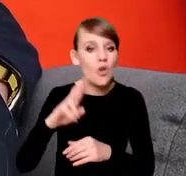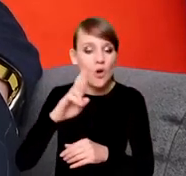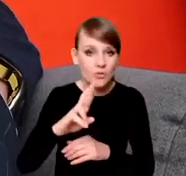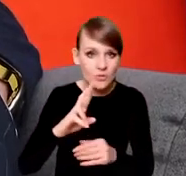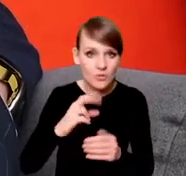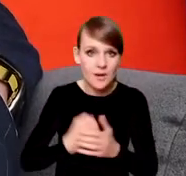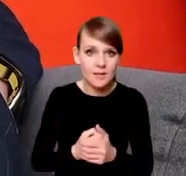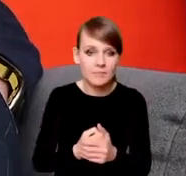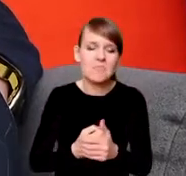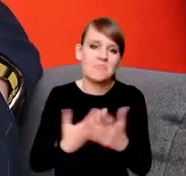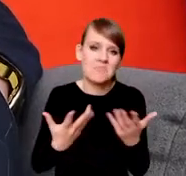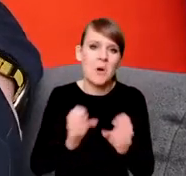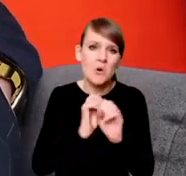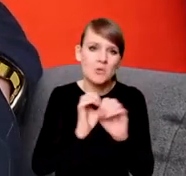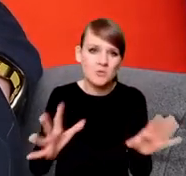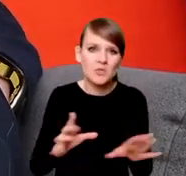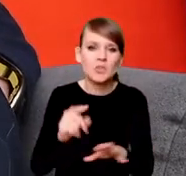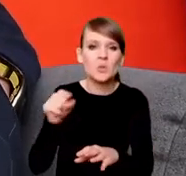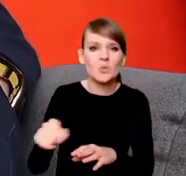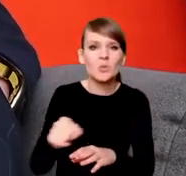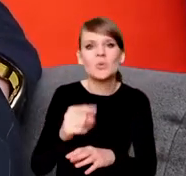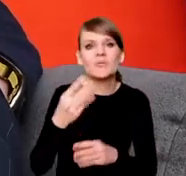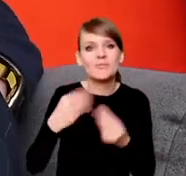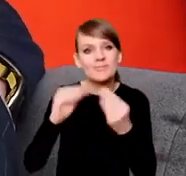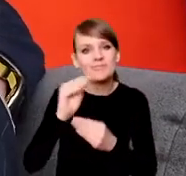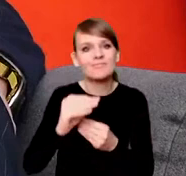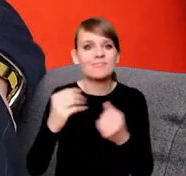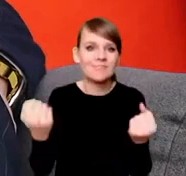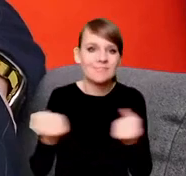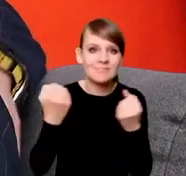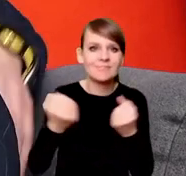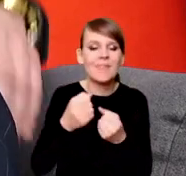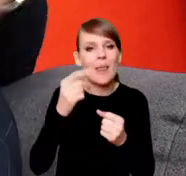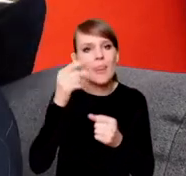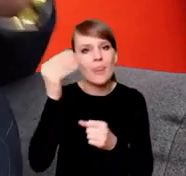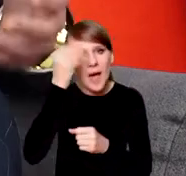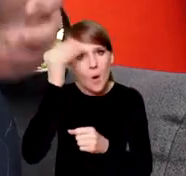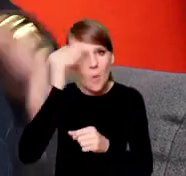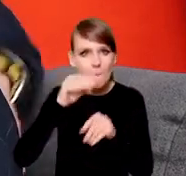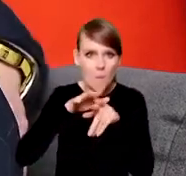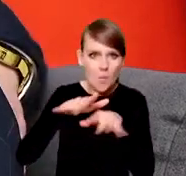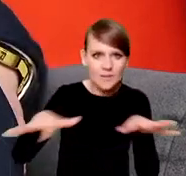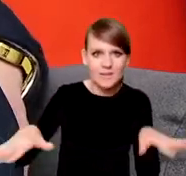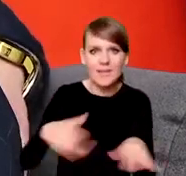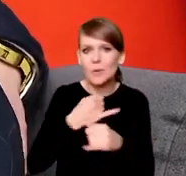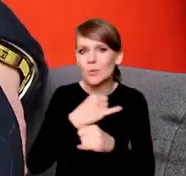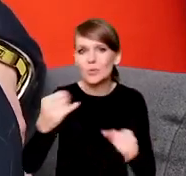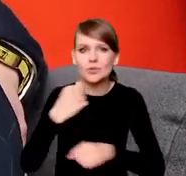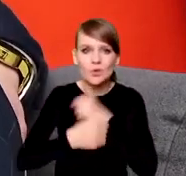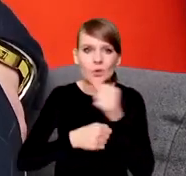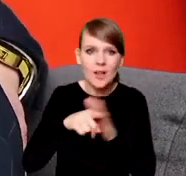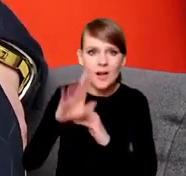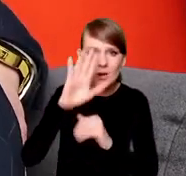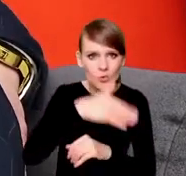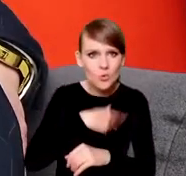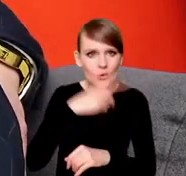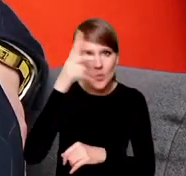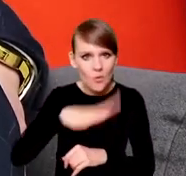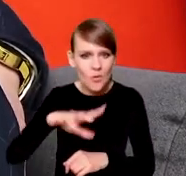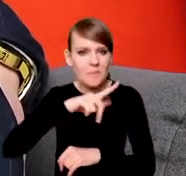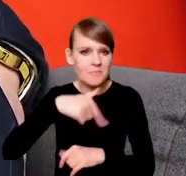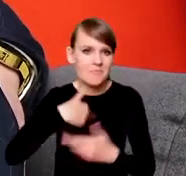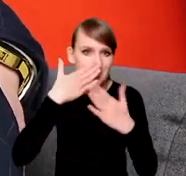no to oczywiście już będą bardziej działania związane z popularyzacją nauki. Wszelkie takie działania, w których wychodzimy do szkół, do społeczeństwa, pokazujemy efekty